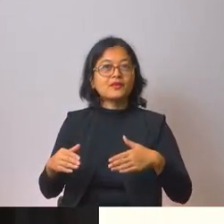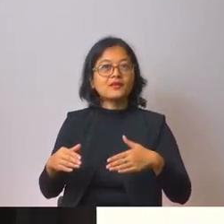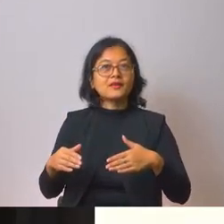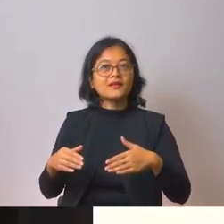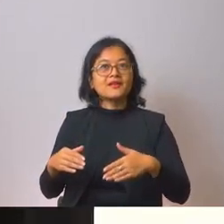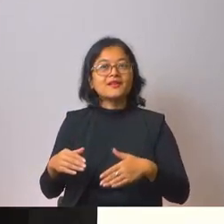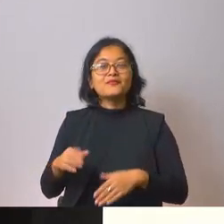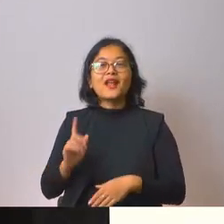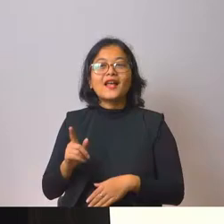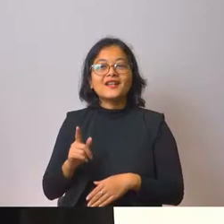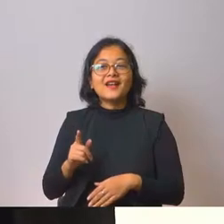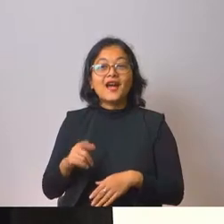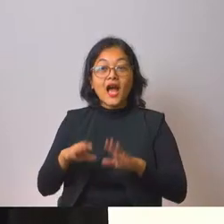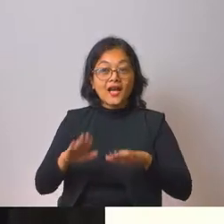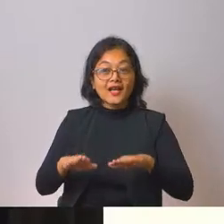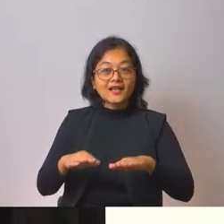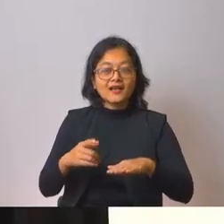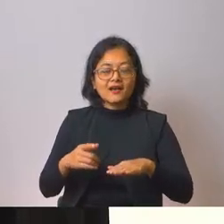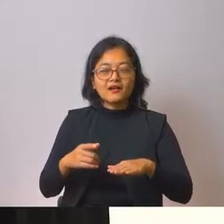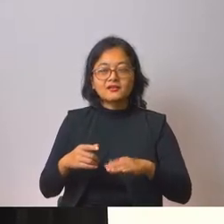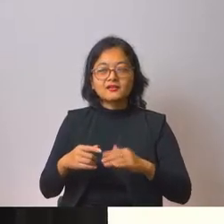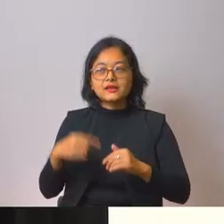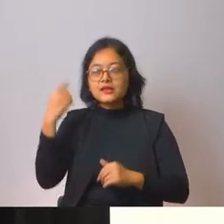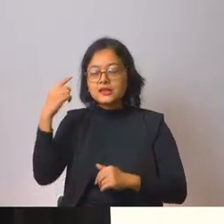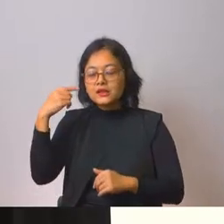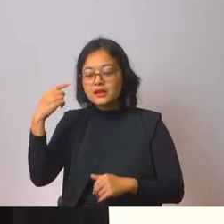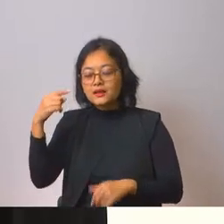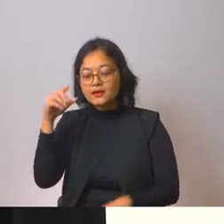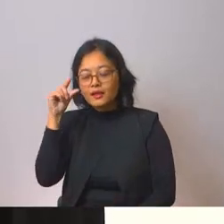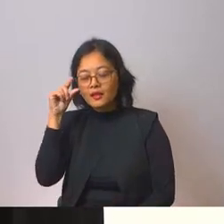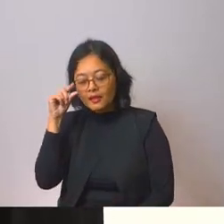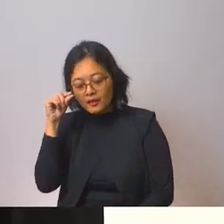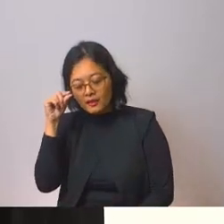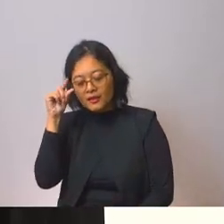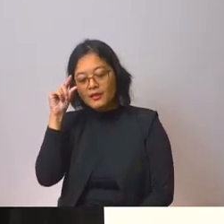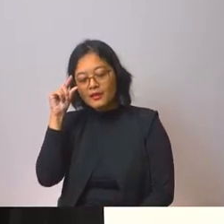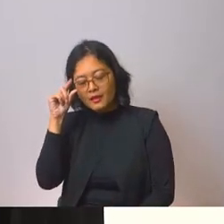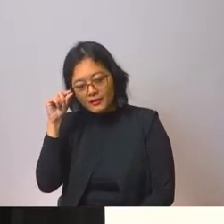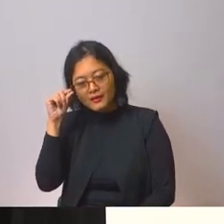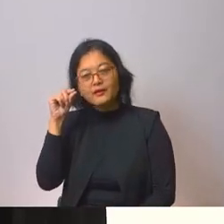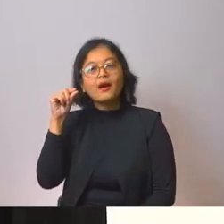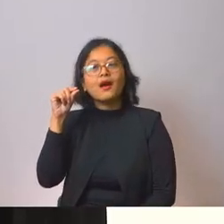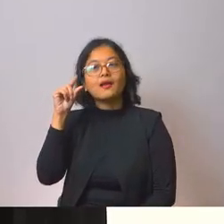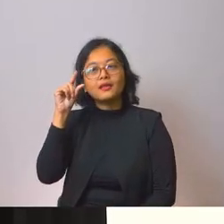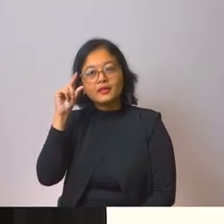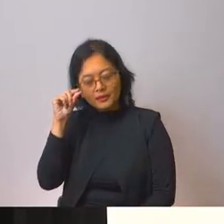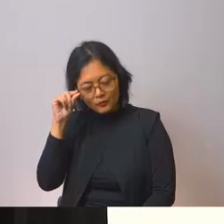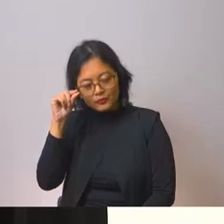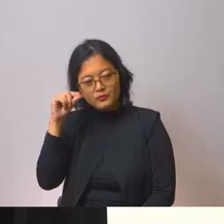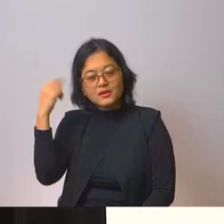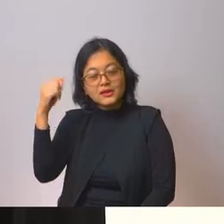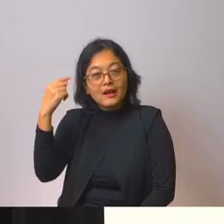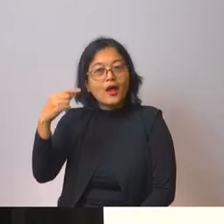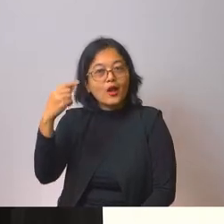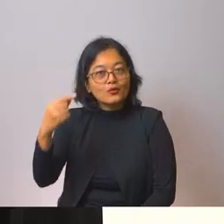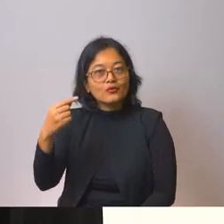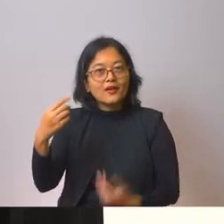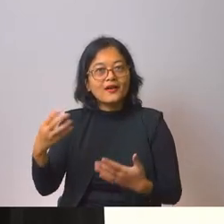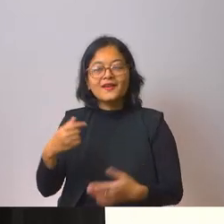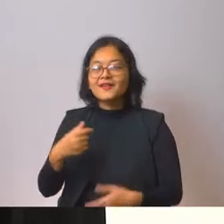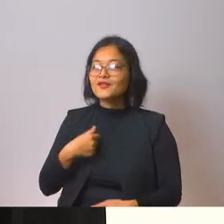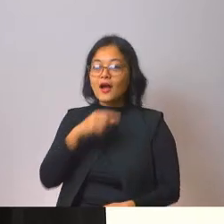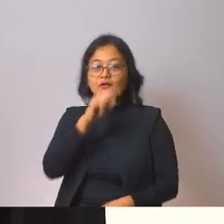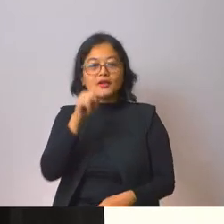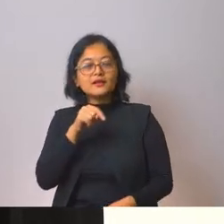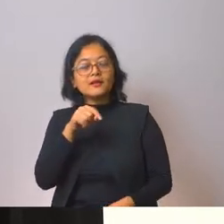Sampur. Jadi anak ini luar biasa mengantuk. Kemudian kami bertanya, kenapa kok ngantuk banget gitu? Iya